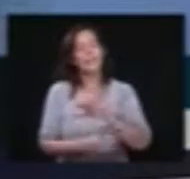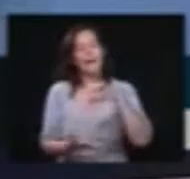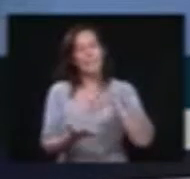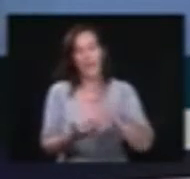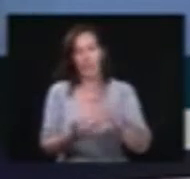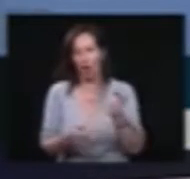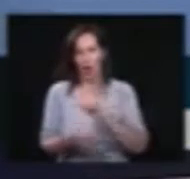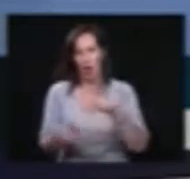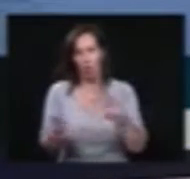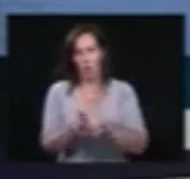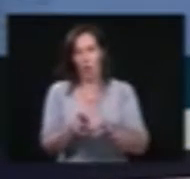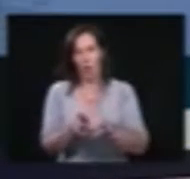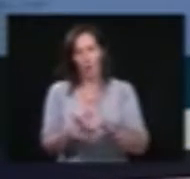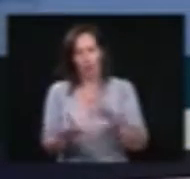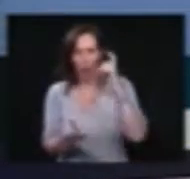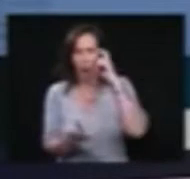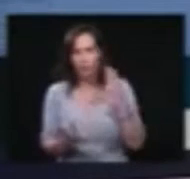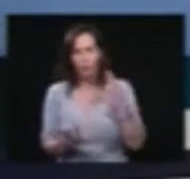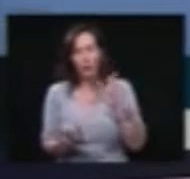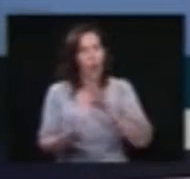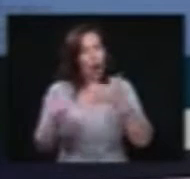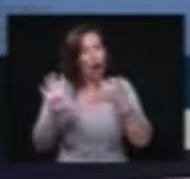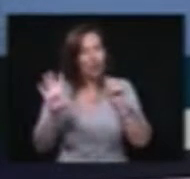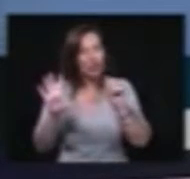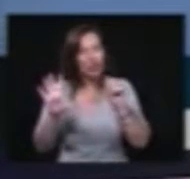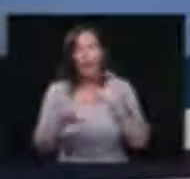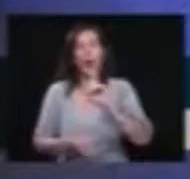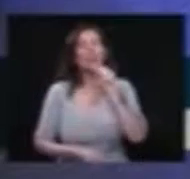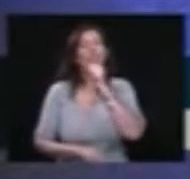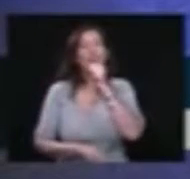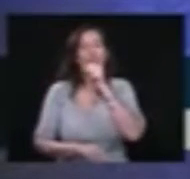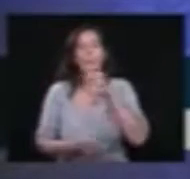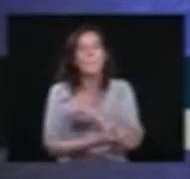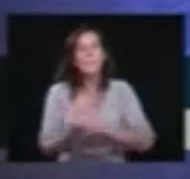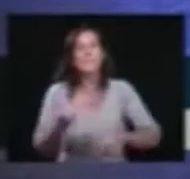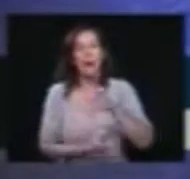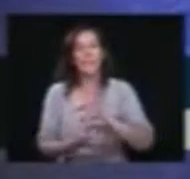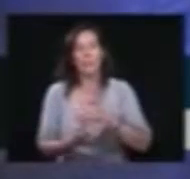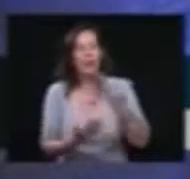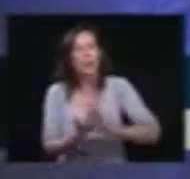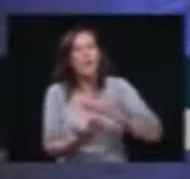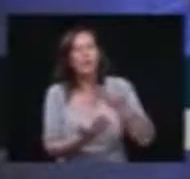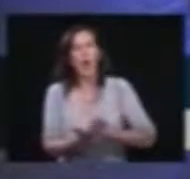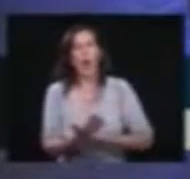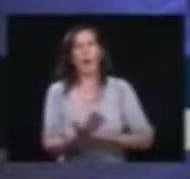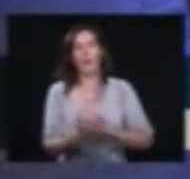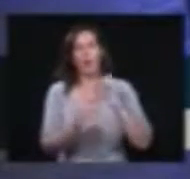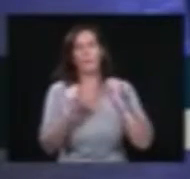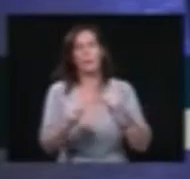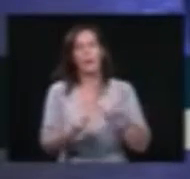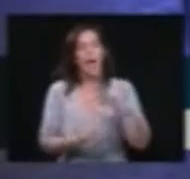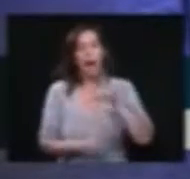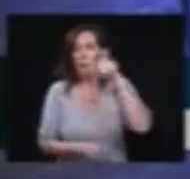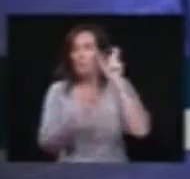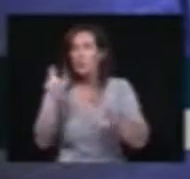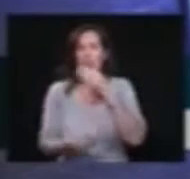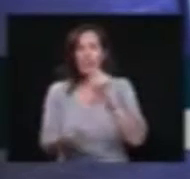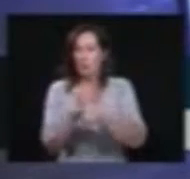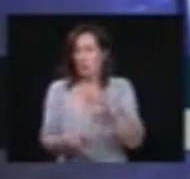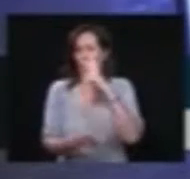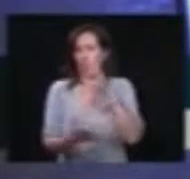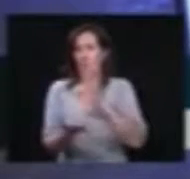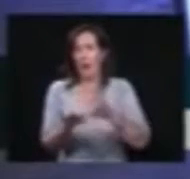למה שנהוג לחשוב, לא רק קשישים מסתבכים עם טופסולוגיה, הבירוקרטיה של הביטוח לאומי, גם אנשים צעירים, כמו